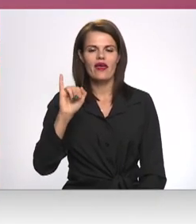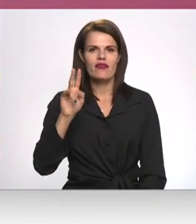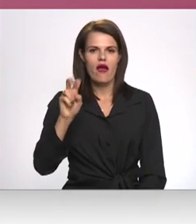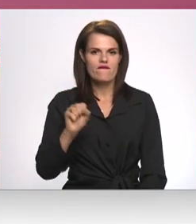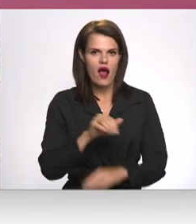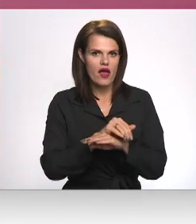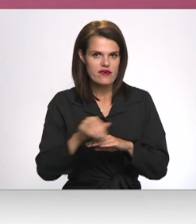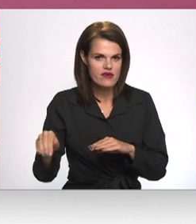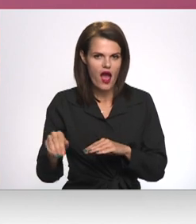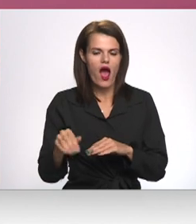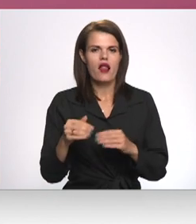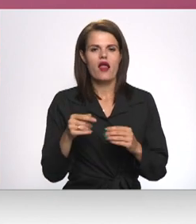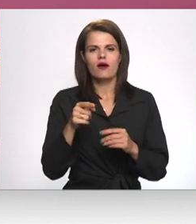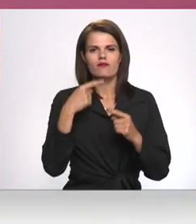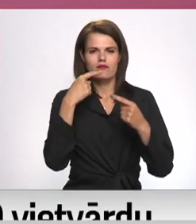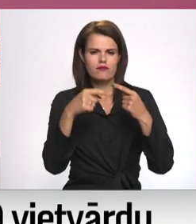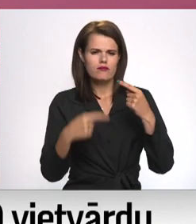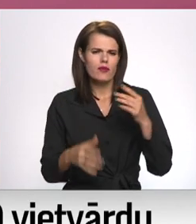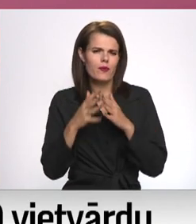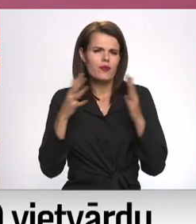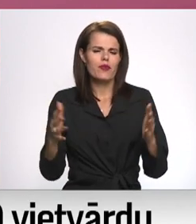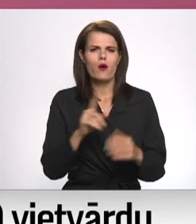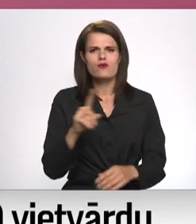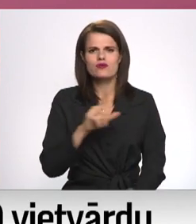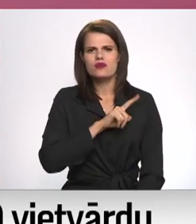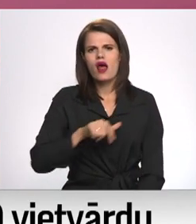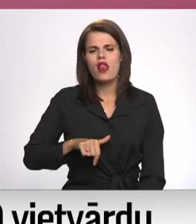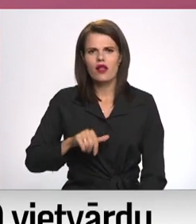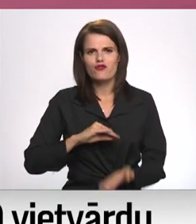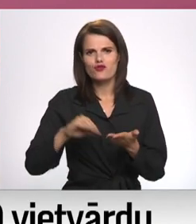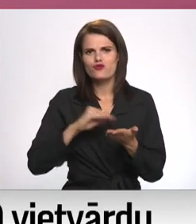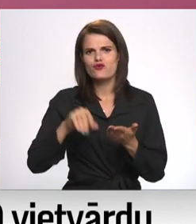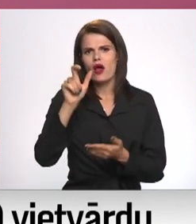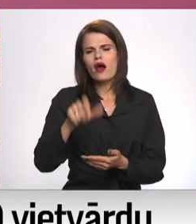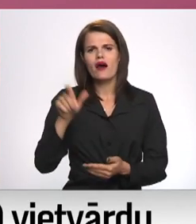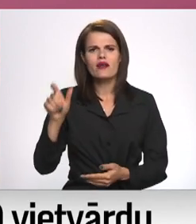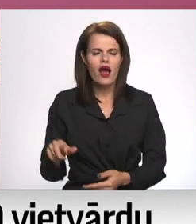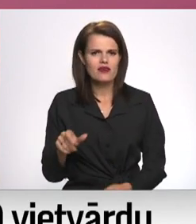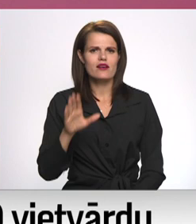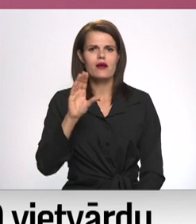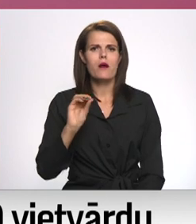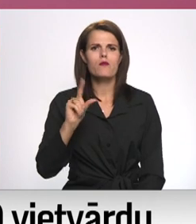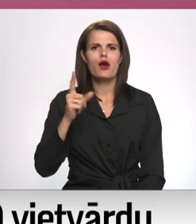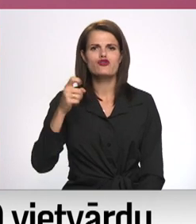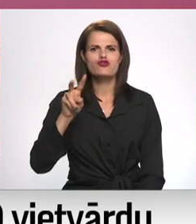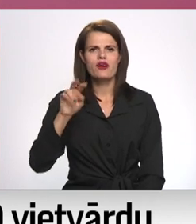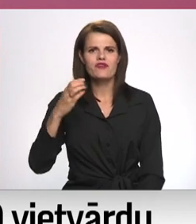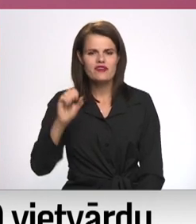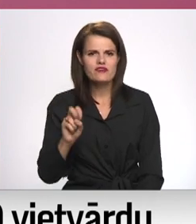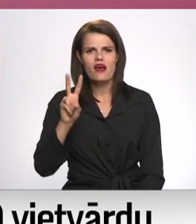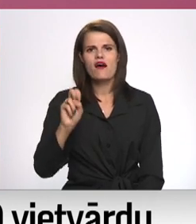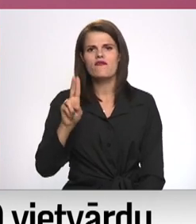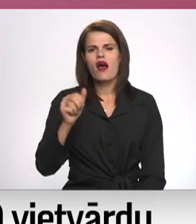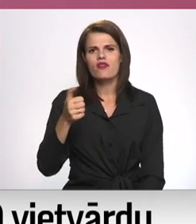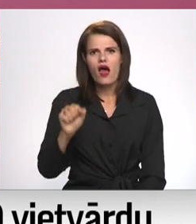Ludis Bērziņš, Regīna Ezera, Vizma Belševica, Klāvs Elsbergs, Zintars Sodums, Linārds Stauns, Melānija Vanaga, Mārtiņš